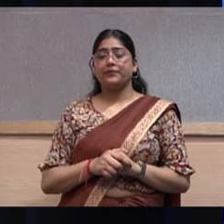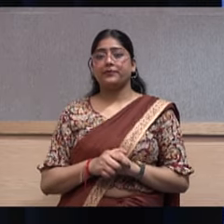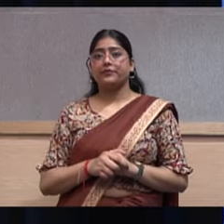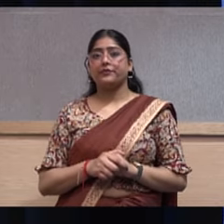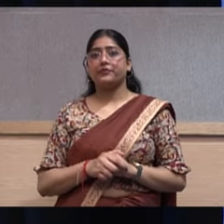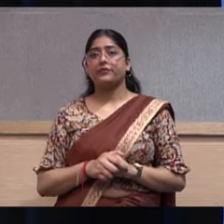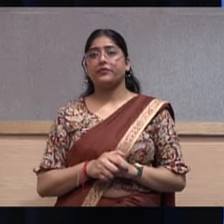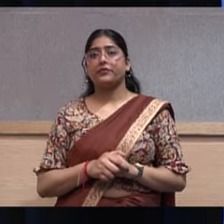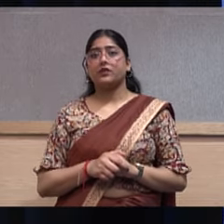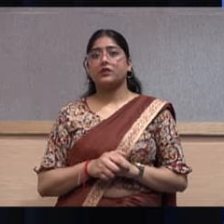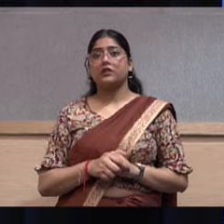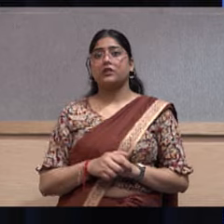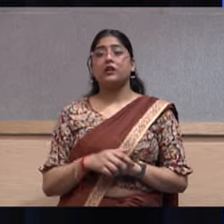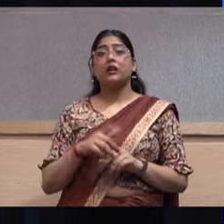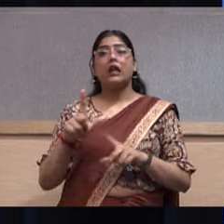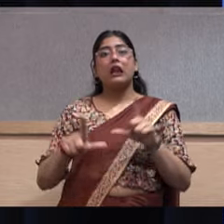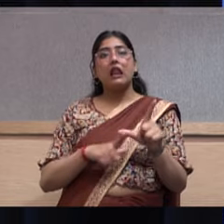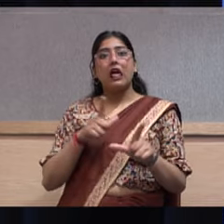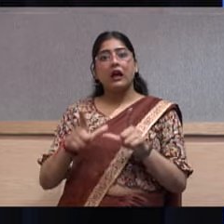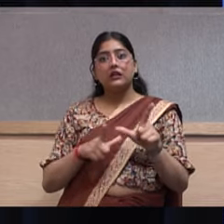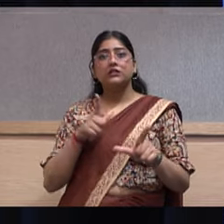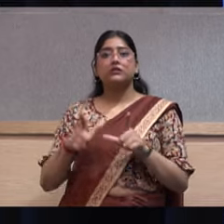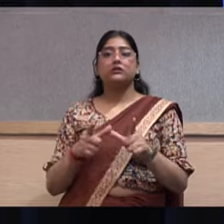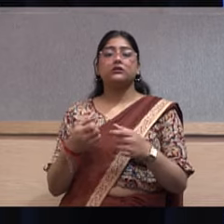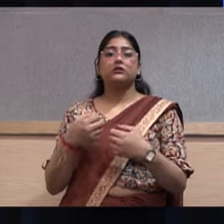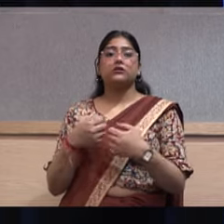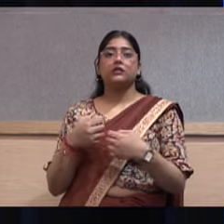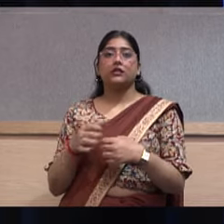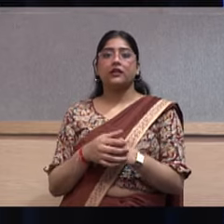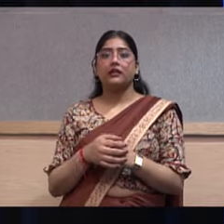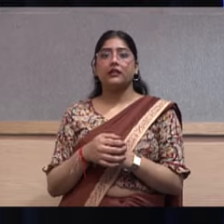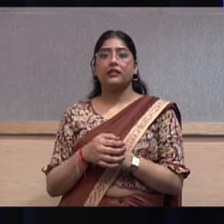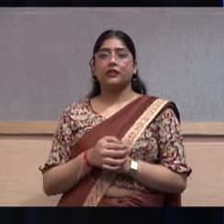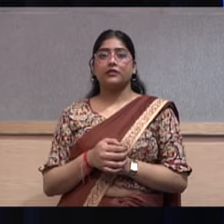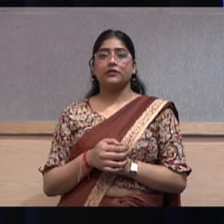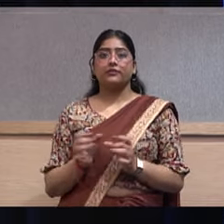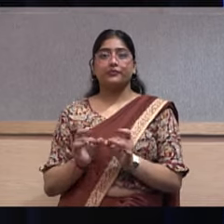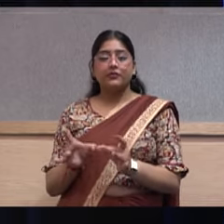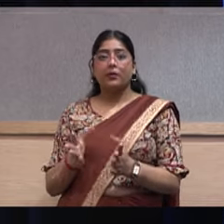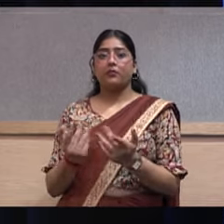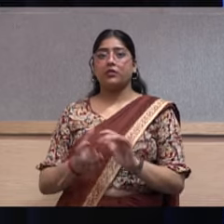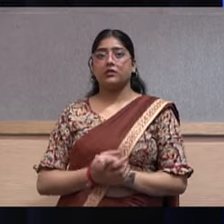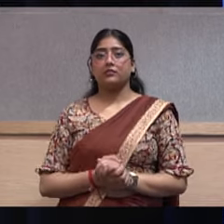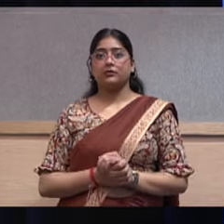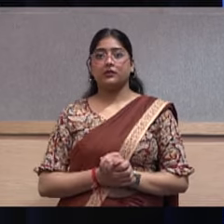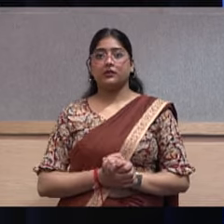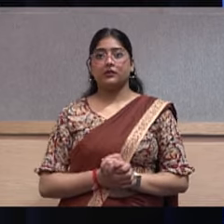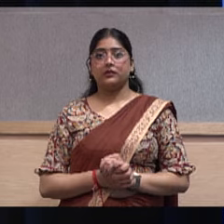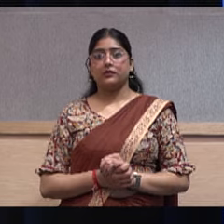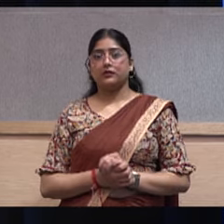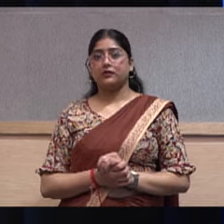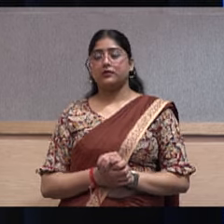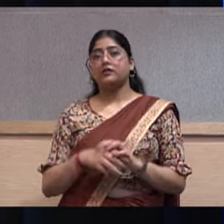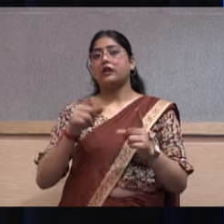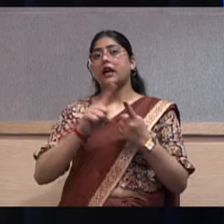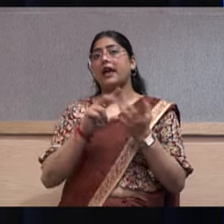उसको भाषा ही तोड़ सकता है मेरा आसक्ति संजय जी ऐसे ही नहीं है मैं नत का एंथ्रोपोलॉजी का